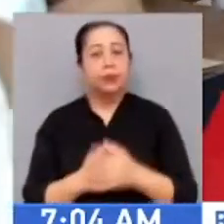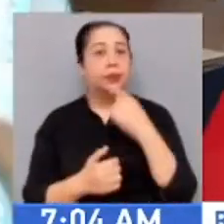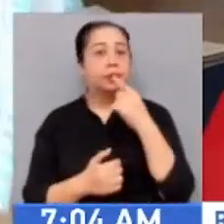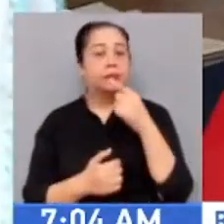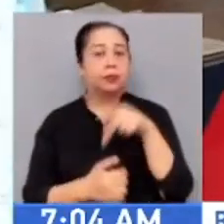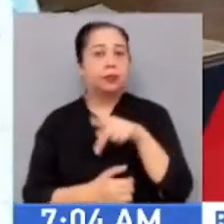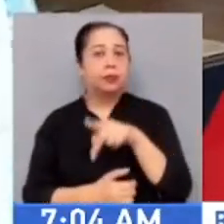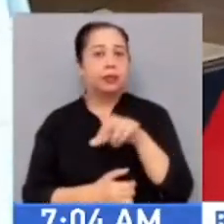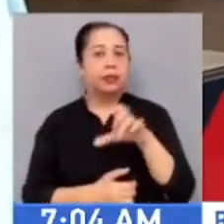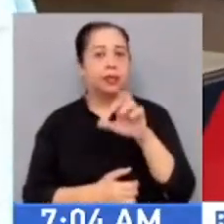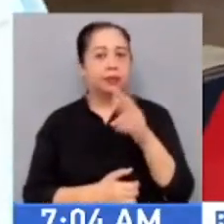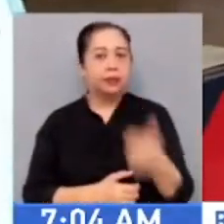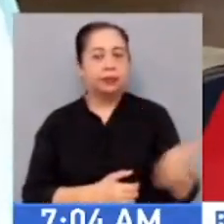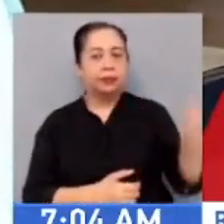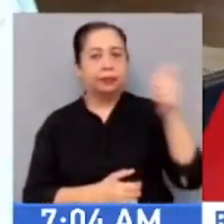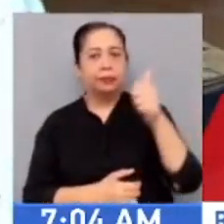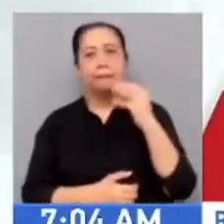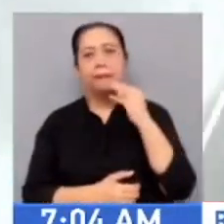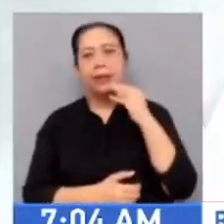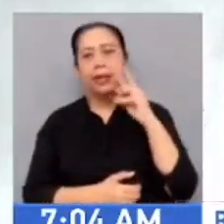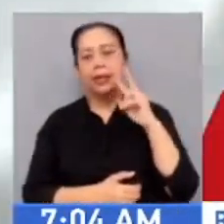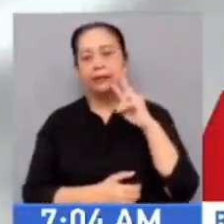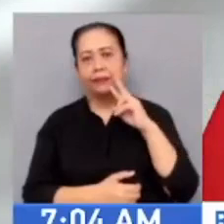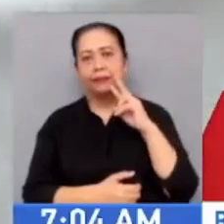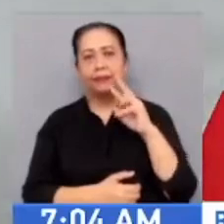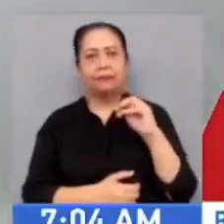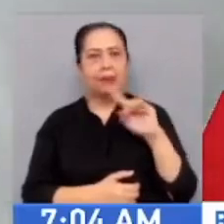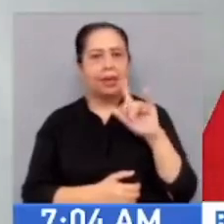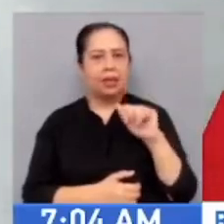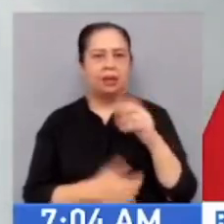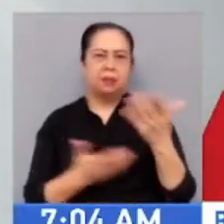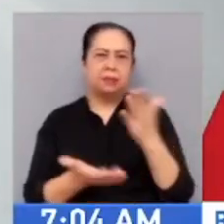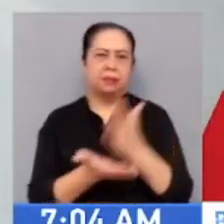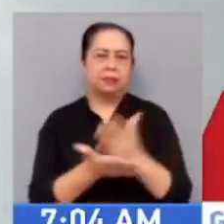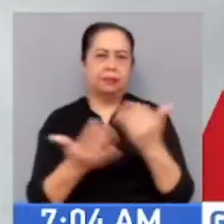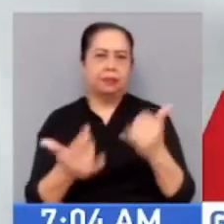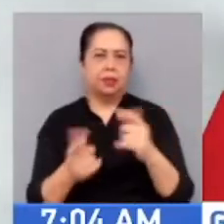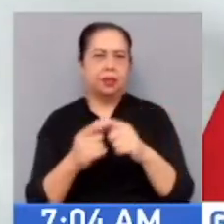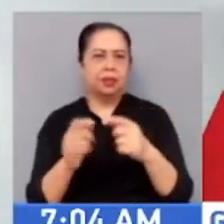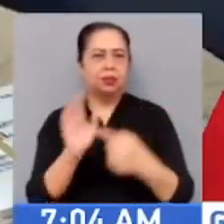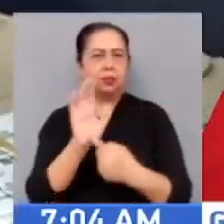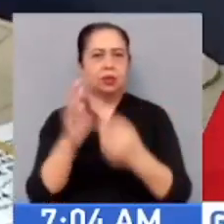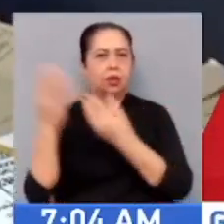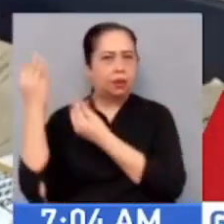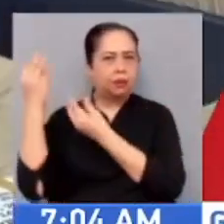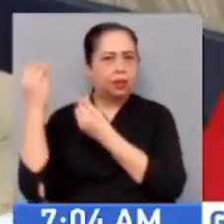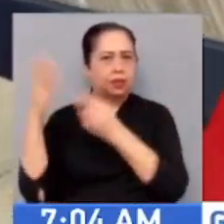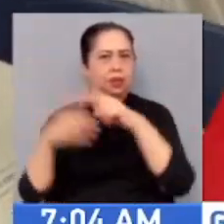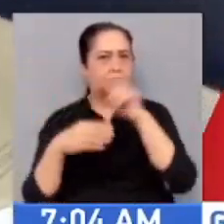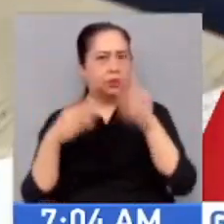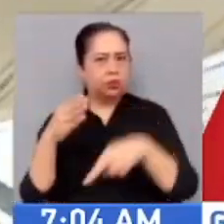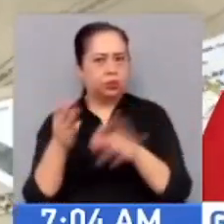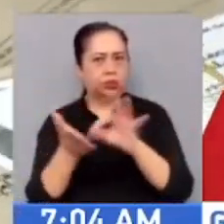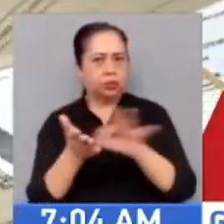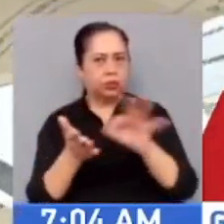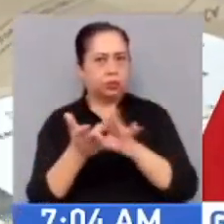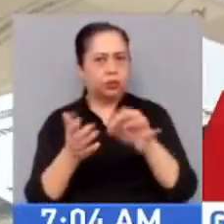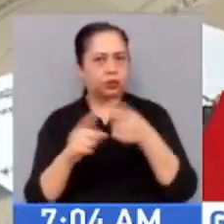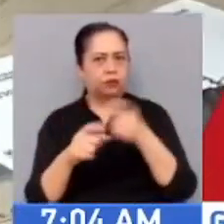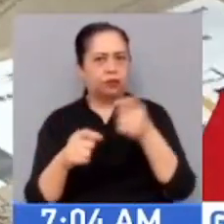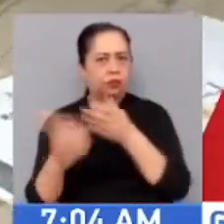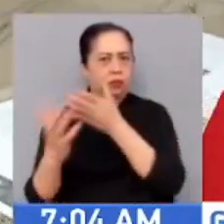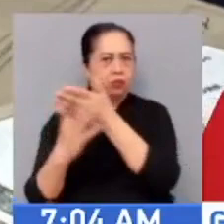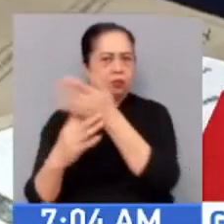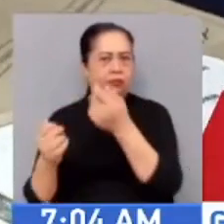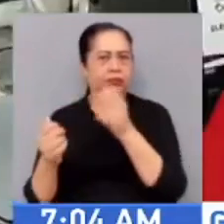Chairperson Myla Villanueva, baka itigil din nila ngayong araw ang paglalabas ng update sa resulta ng bilangan base sa transparency server. Yan ay